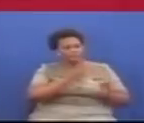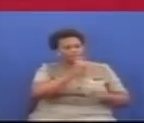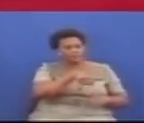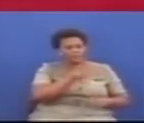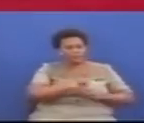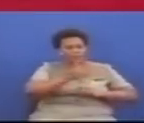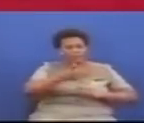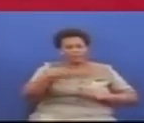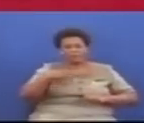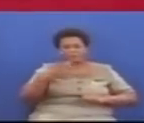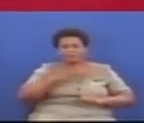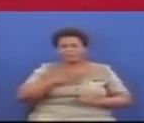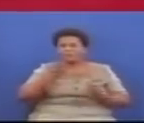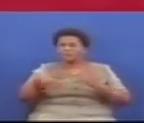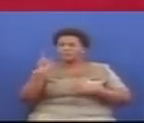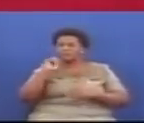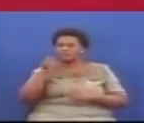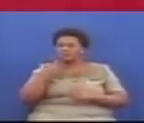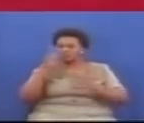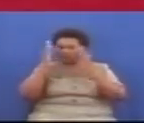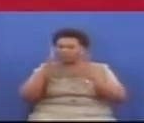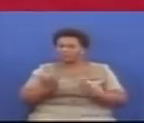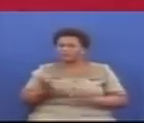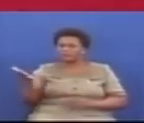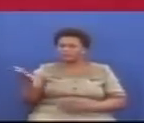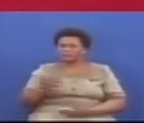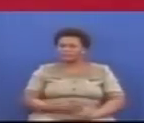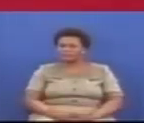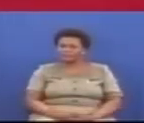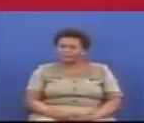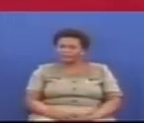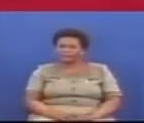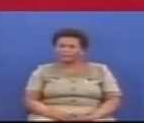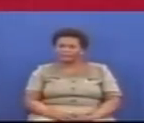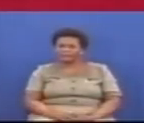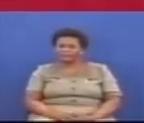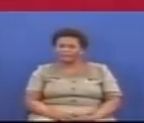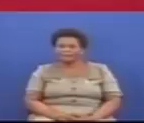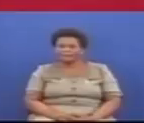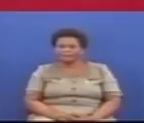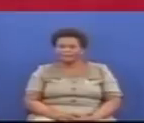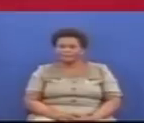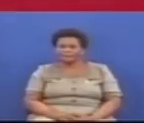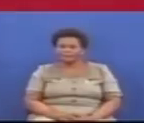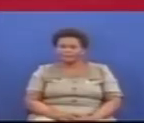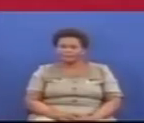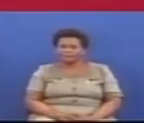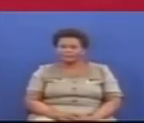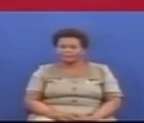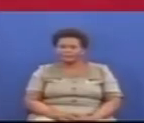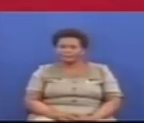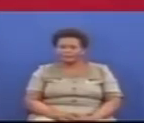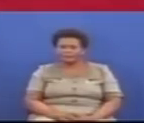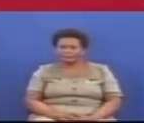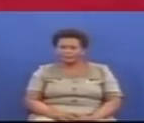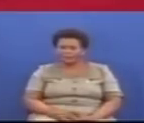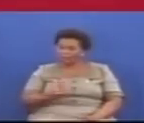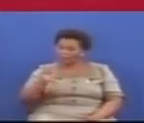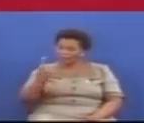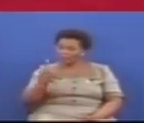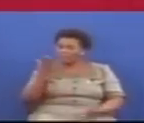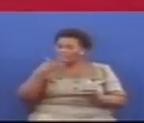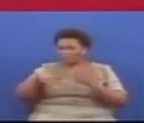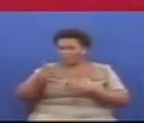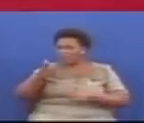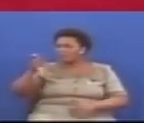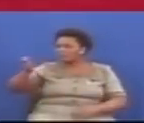swali la nyongeza moja la Mheshimiwa Agnes Marwa kama ifuatavyo. Kwanza Mheshimiwa Spika, uniruhusu nimpongeze sana Mheshimiwa